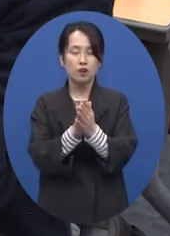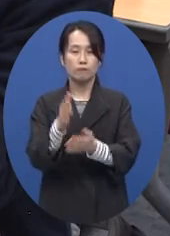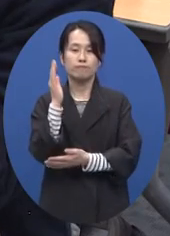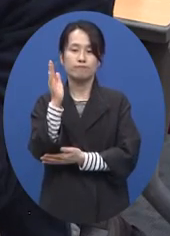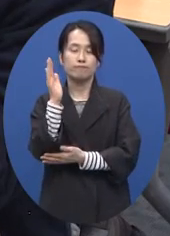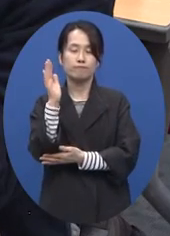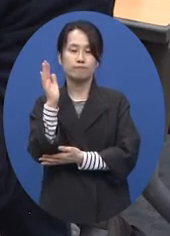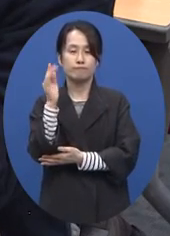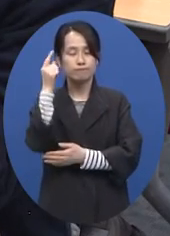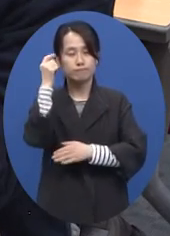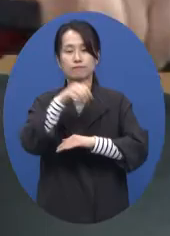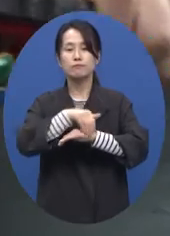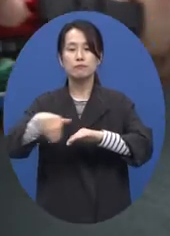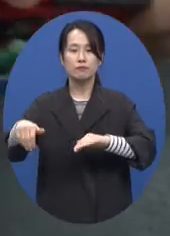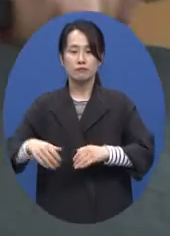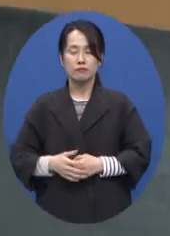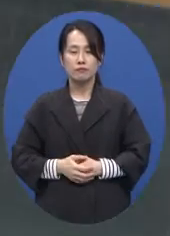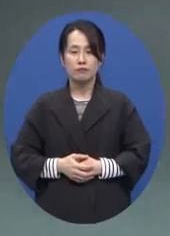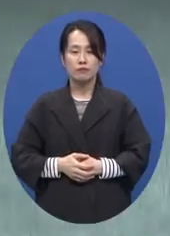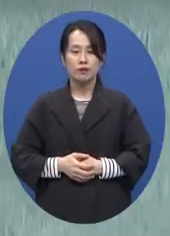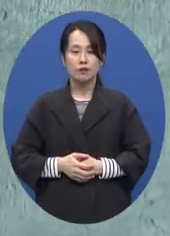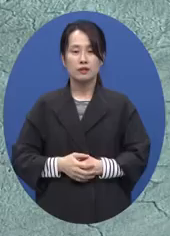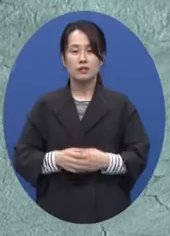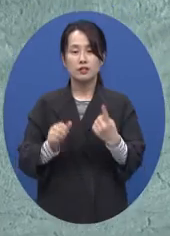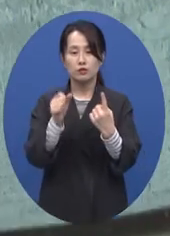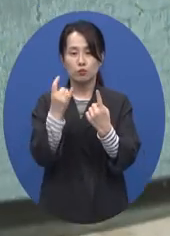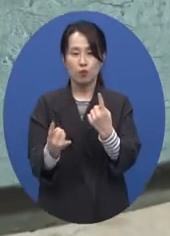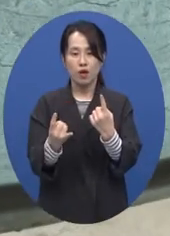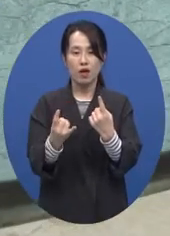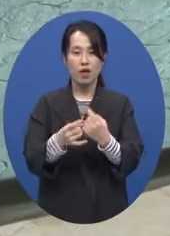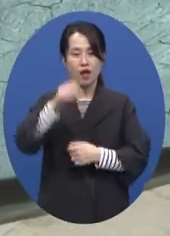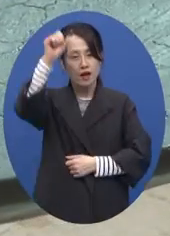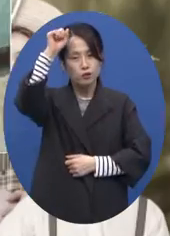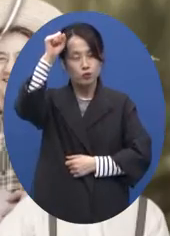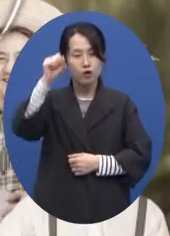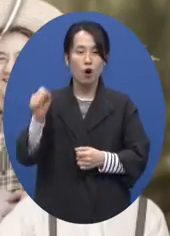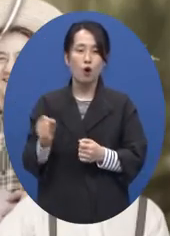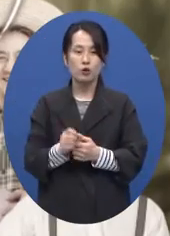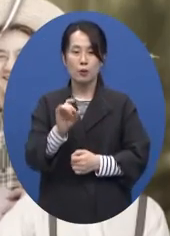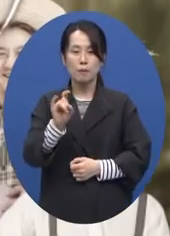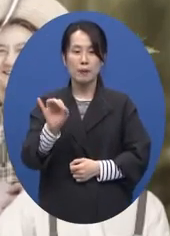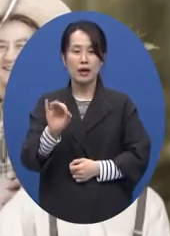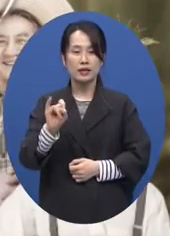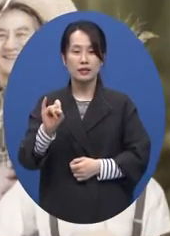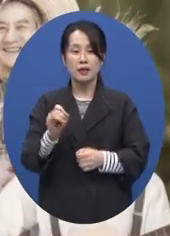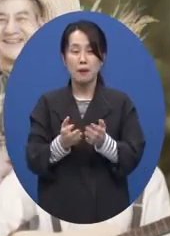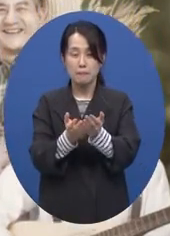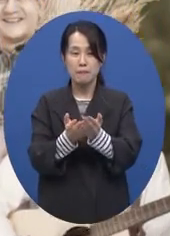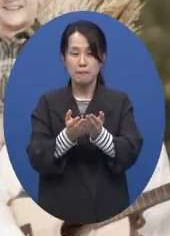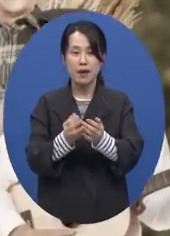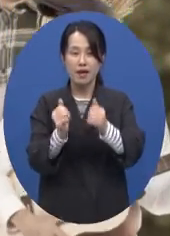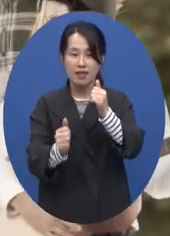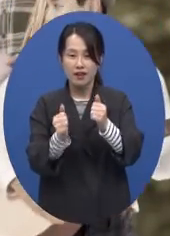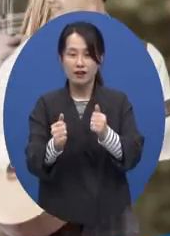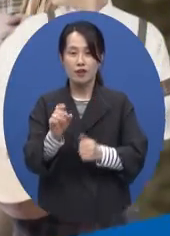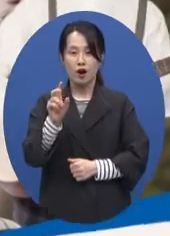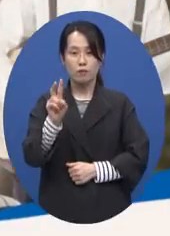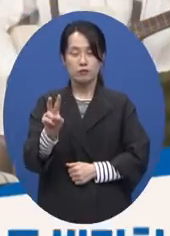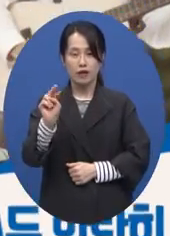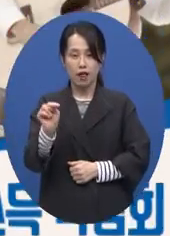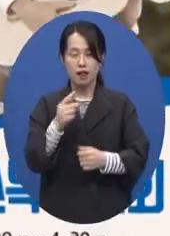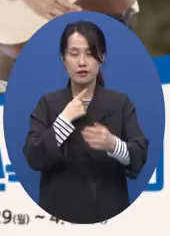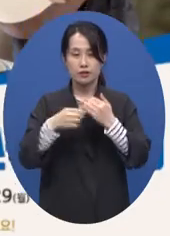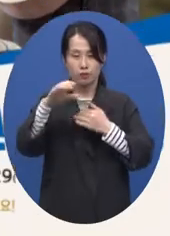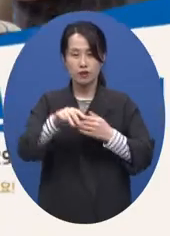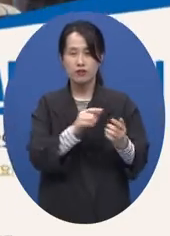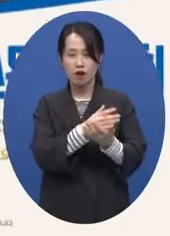대한 기조연설에 나설 예정 이밖에 제 1회 전국 소 뚜껑 팽이 배틀 챔피언십과 플리마켓 vr 체험관 등 다채로운